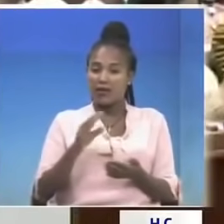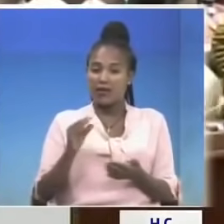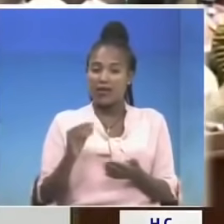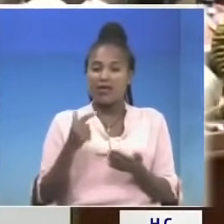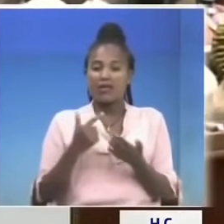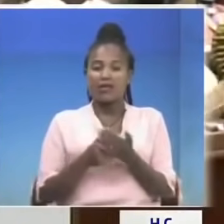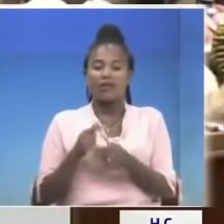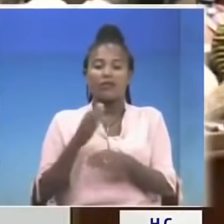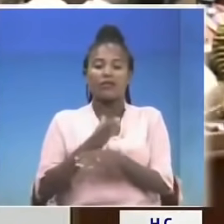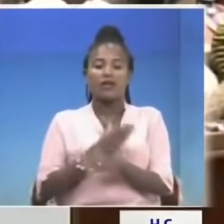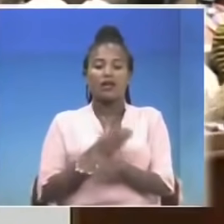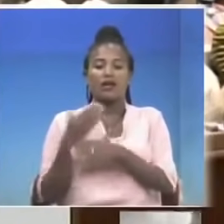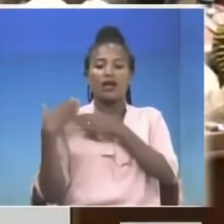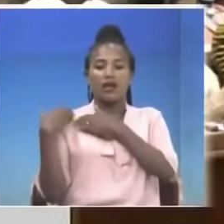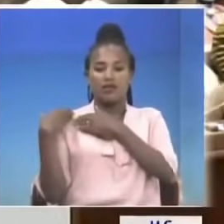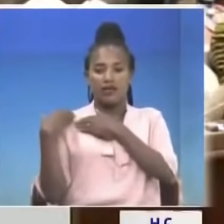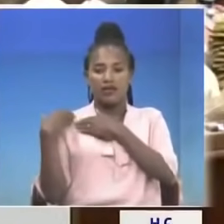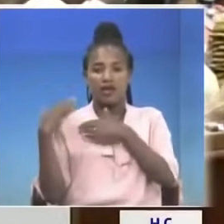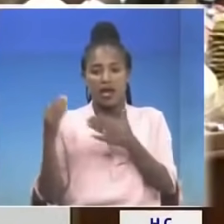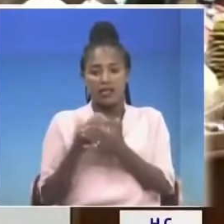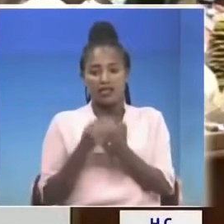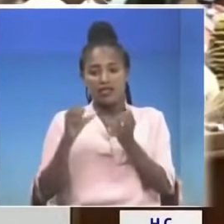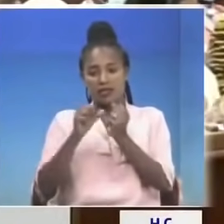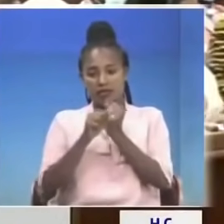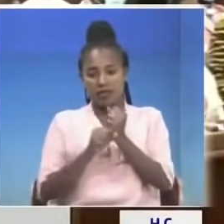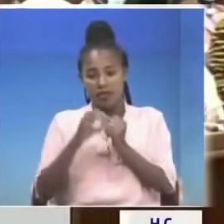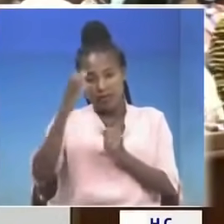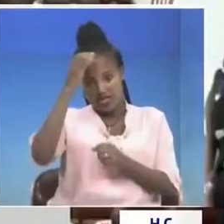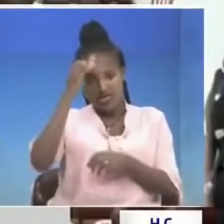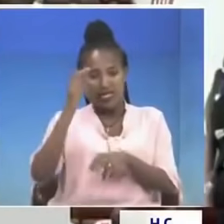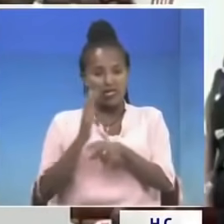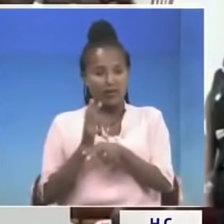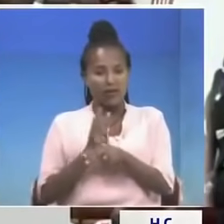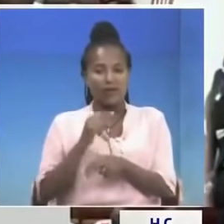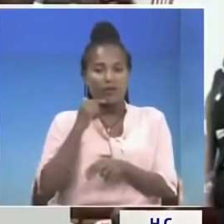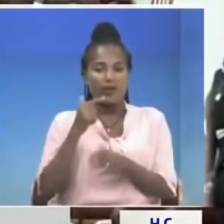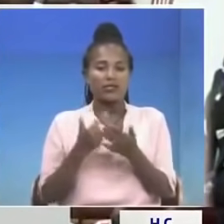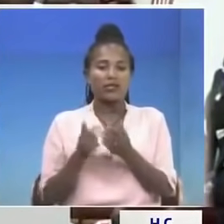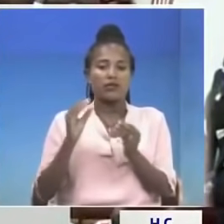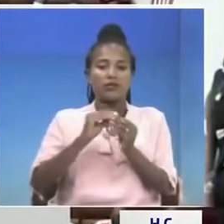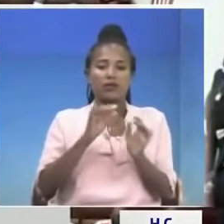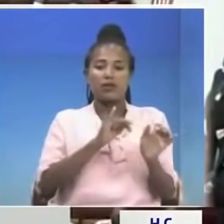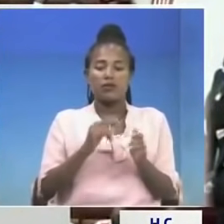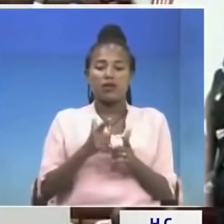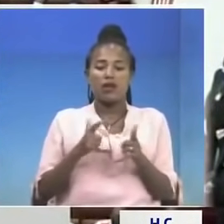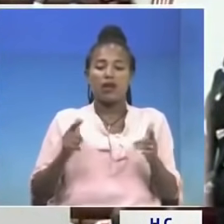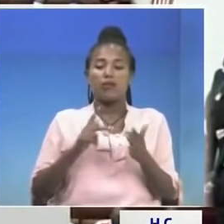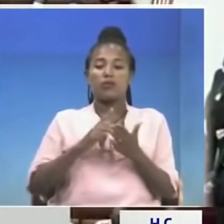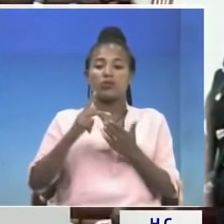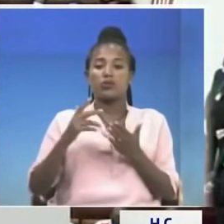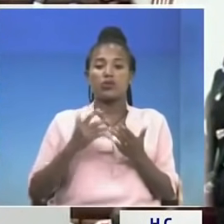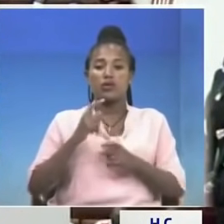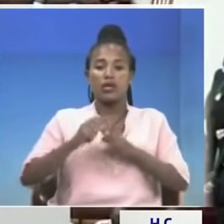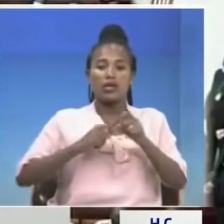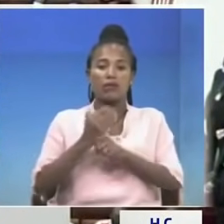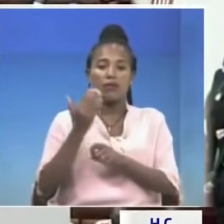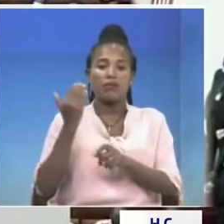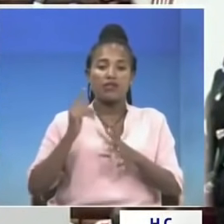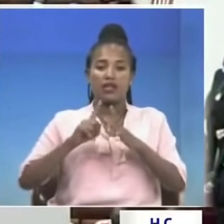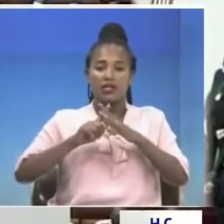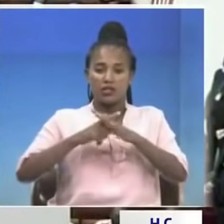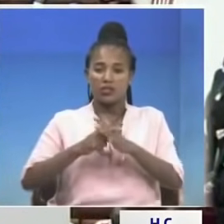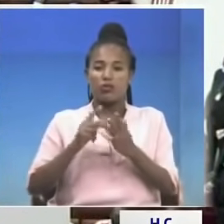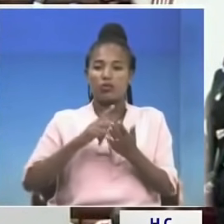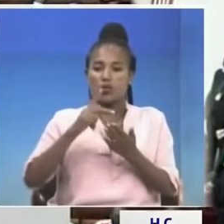ይህንን የማስተካከል ኃላፊነት አዲስ ከሚመሰረተው መንግስት እንጠብቃለን ብለውናል። ከዛ ባለፈ ደግሞ ታላላቅ ፕሮጀክቶች አሉ፣ ከአመታት በፊት የተጀመሩ